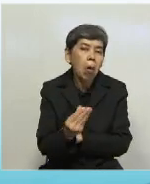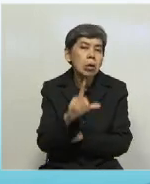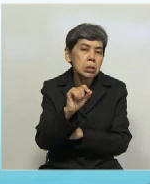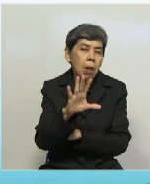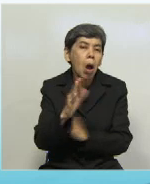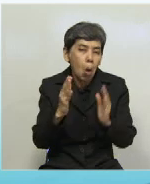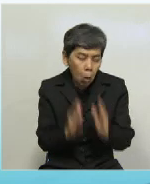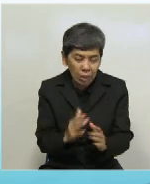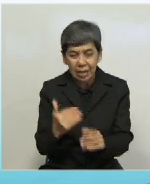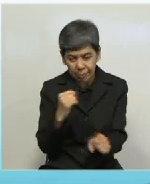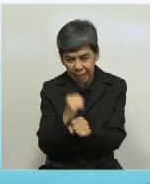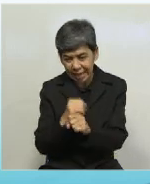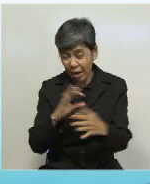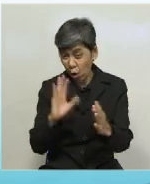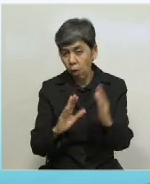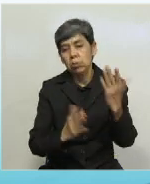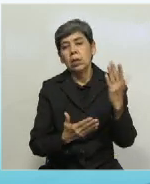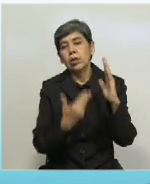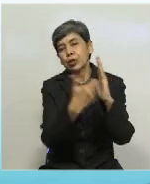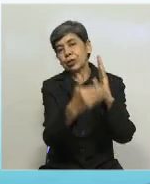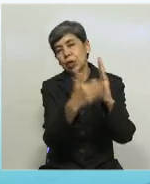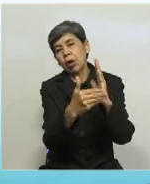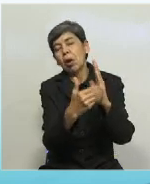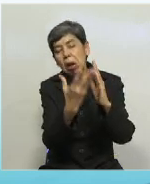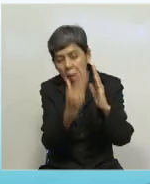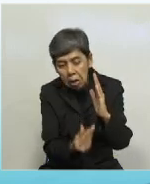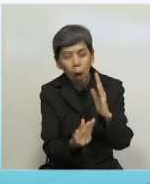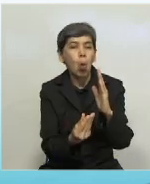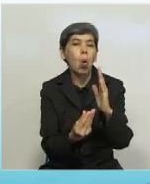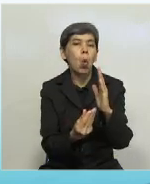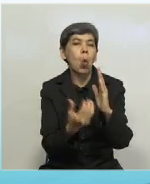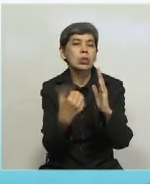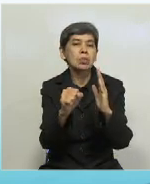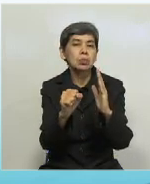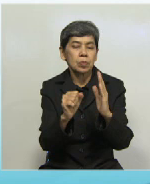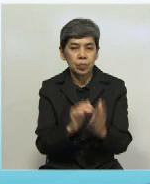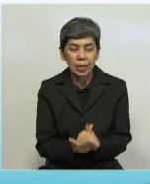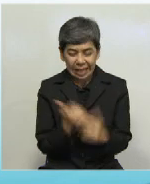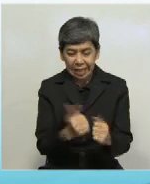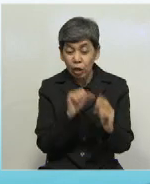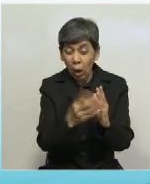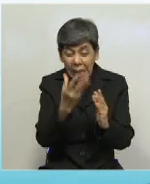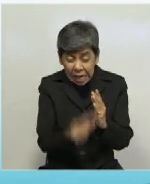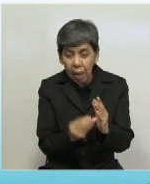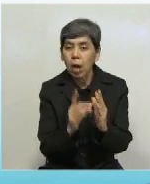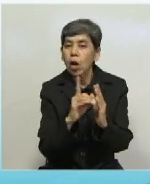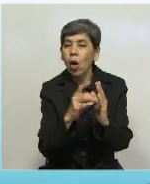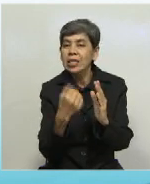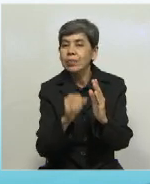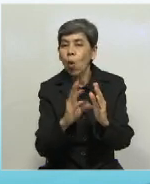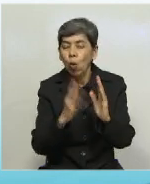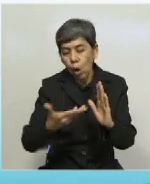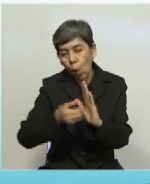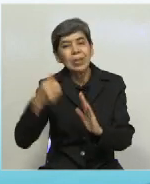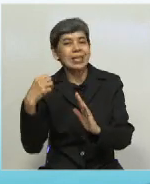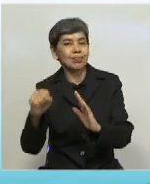ที่นั่งโดยเฉพาะในพื้นที่ภาคอีสานลดลงมากสุด10ที่นั่งเหลือส.ส.เขต116ค